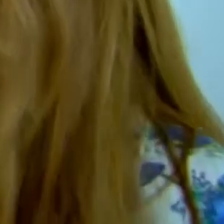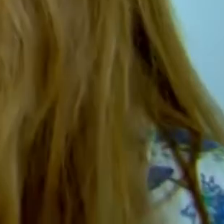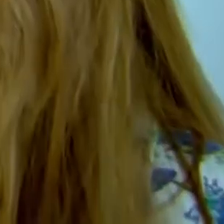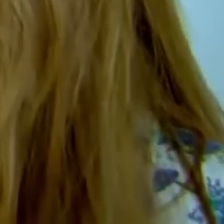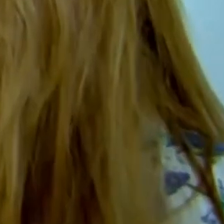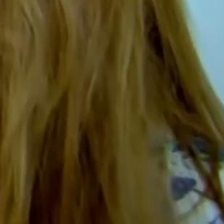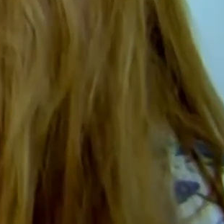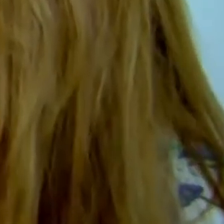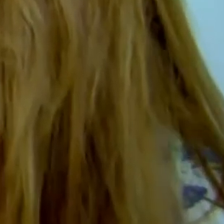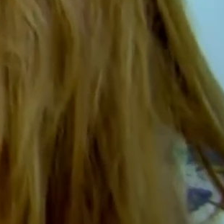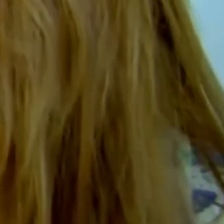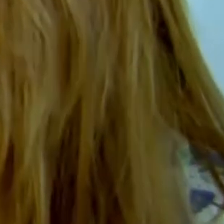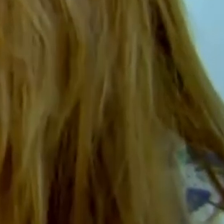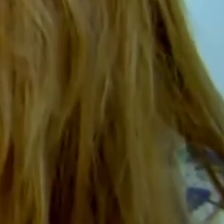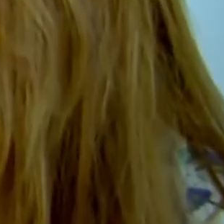Tamam.